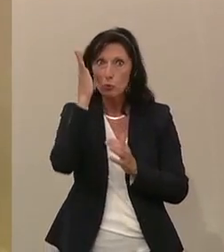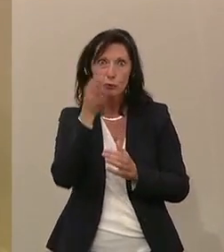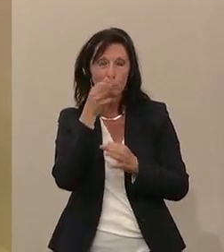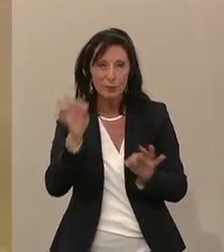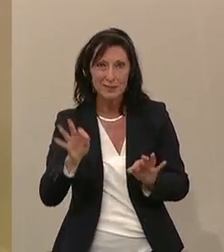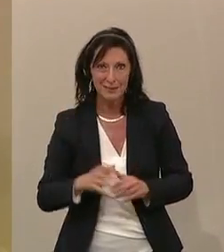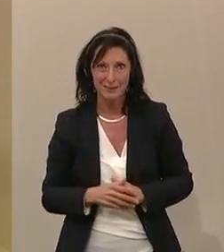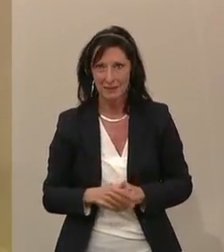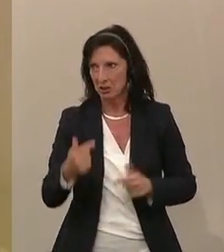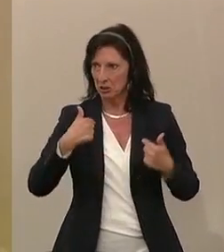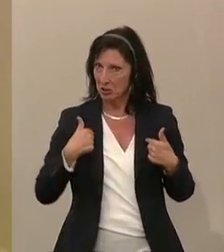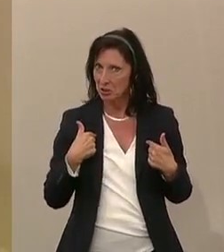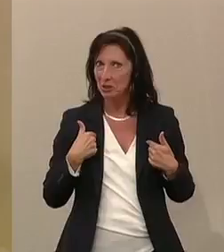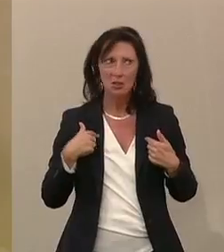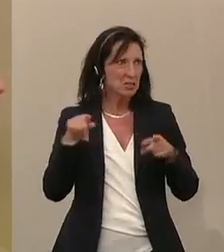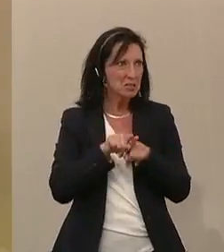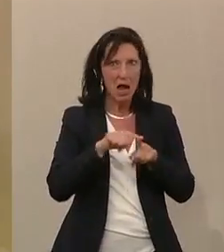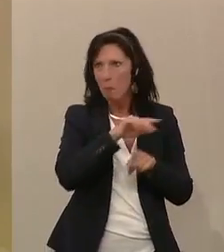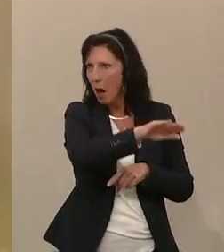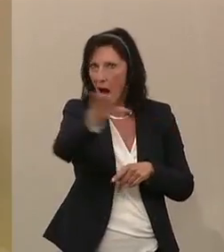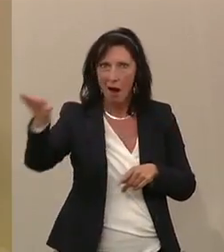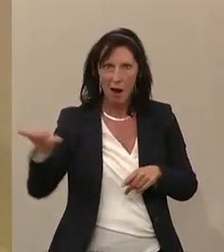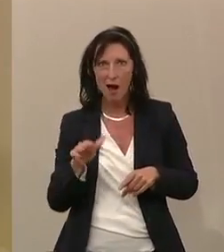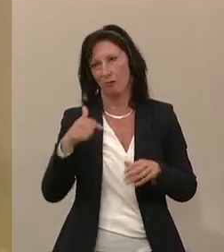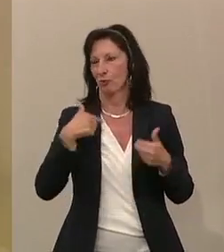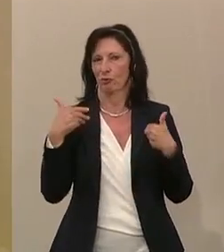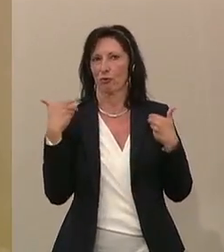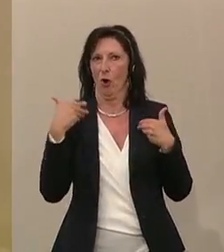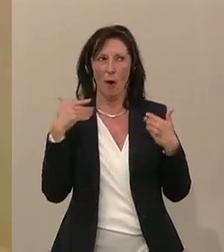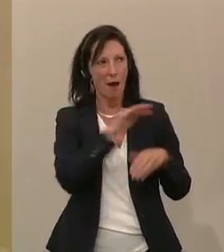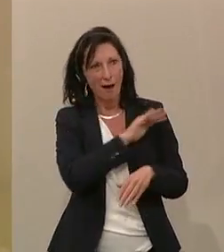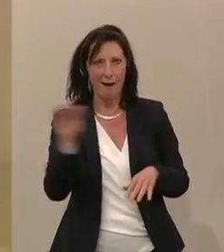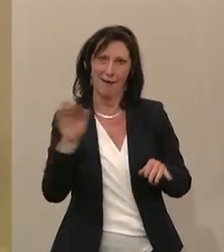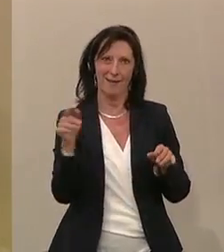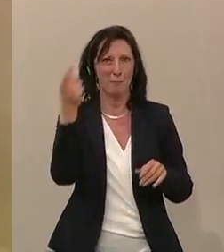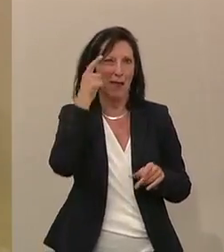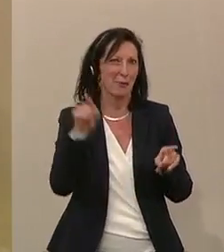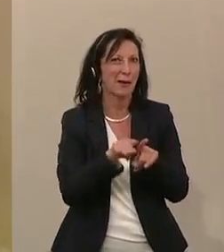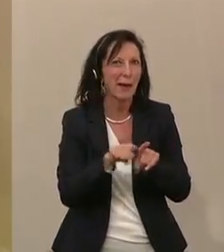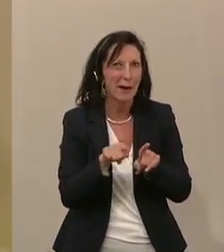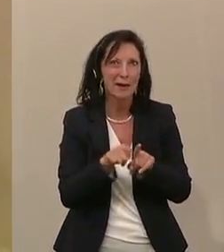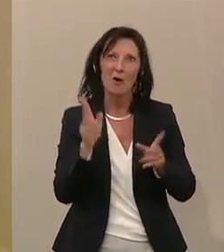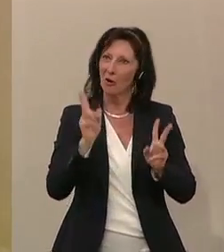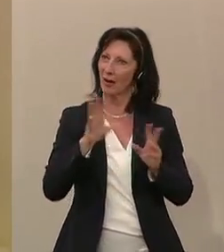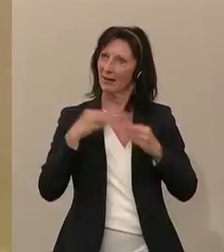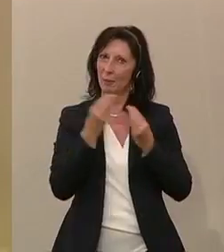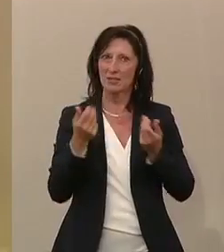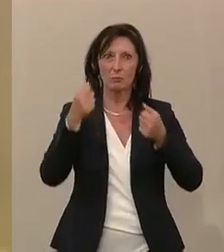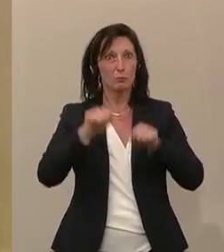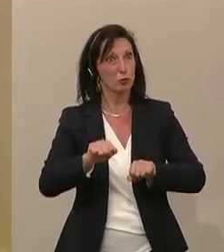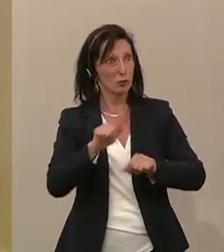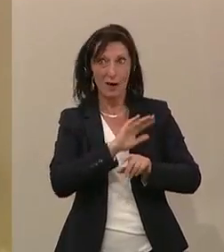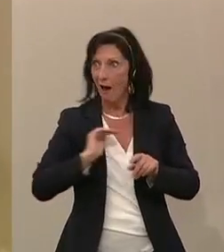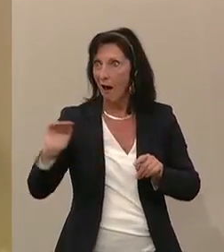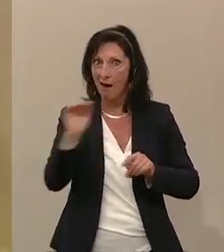Da bin ich, wie wir hier alle gemeinsam, das ist ja mal erfreulich, dass wir eine einheitliche Meinung sind oder gemeinsam etwas beschließen, der Meinung,